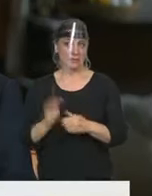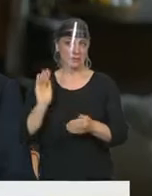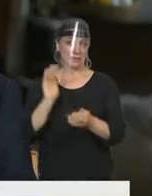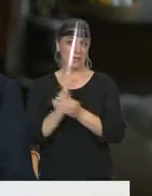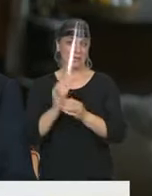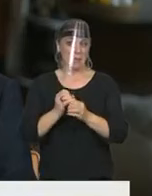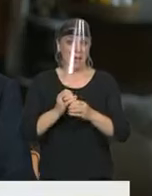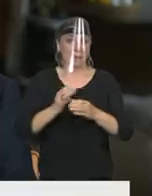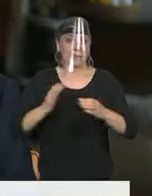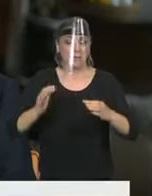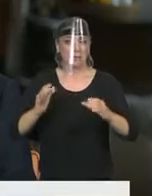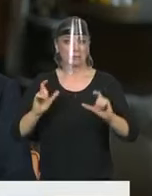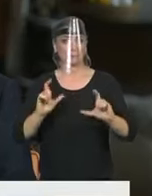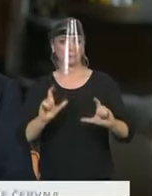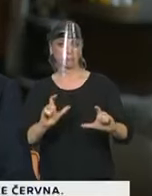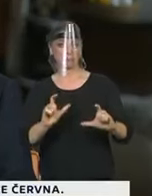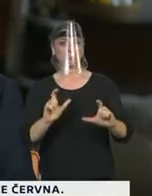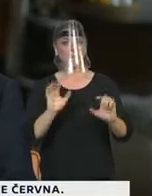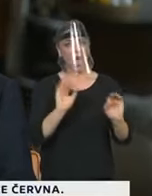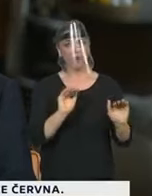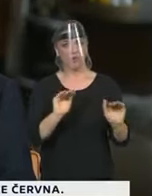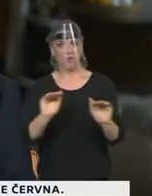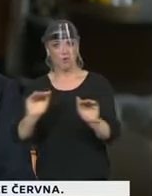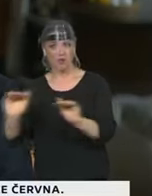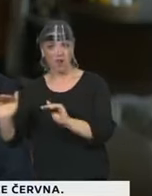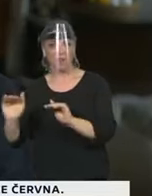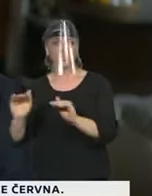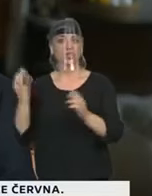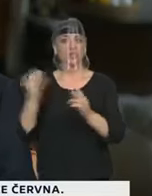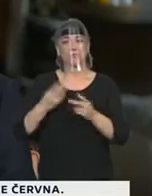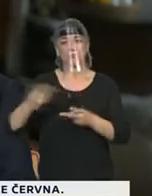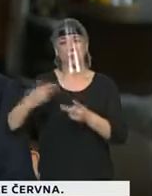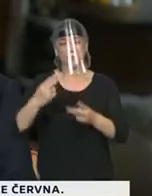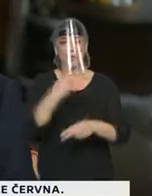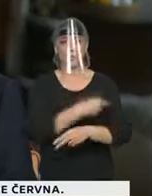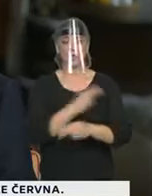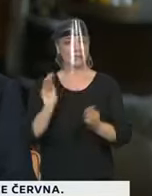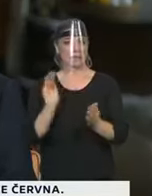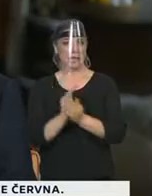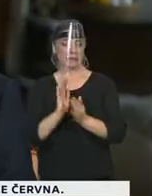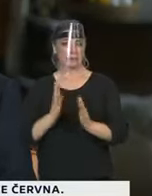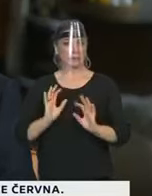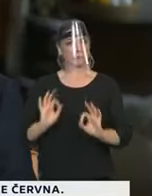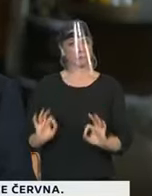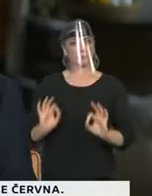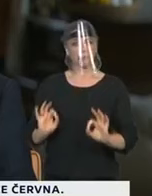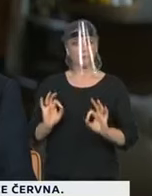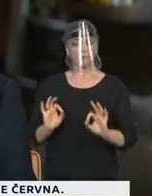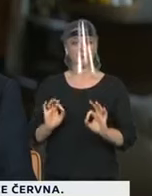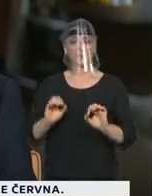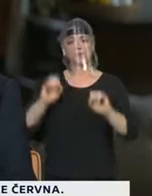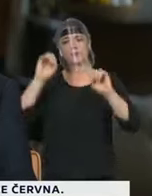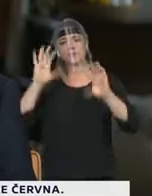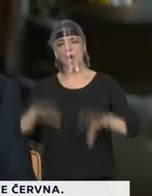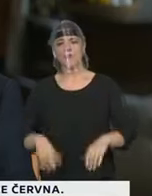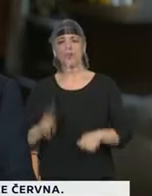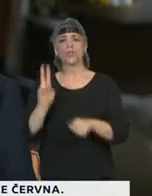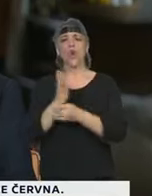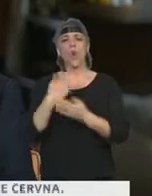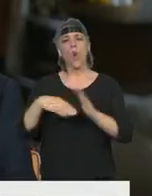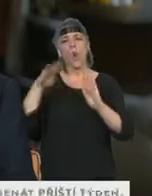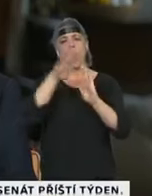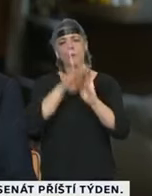epidemie a zabránit okamžitému přetížení našich nemocnic. Proto nesmíme přestat a v žádném případě